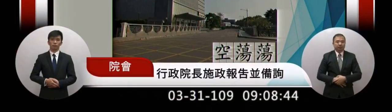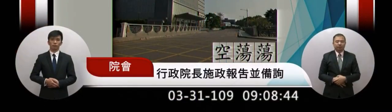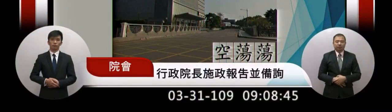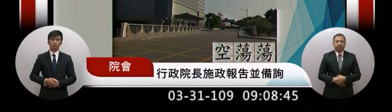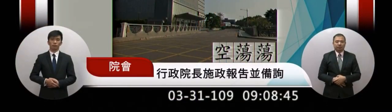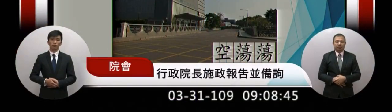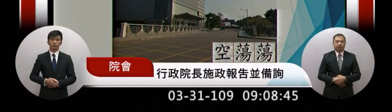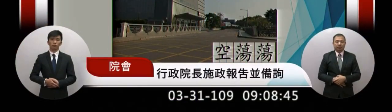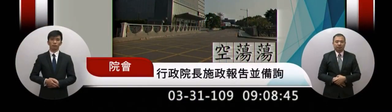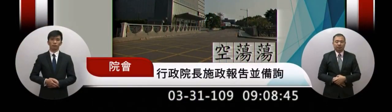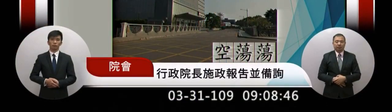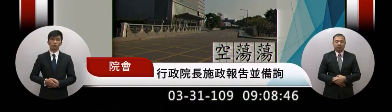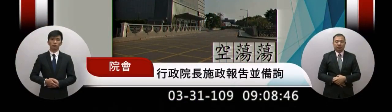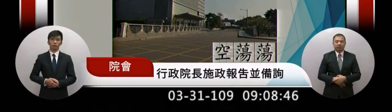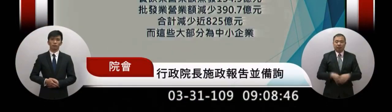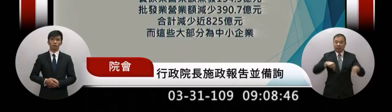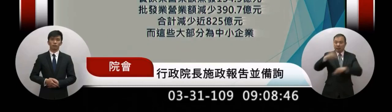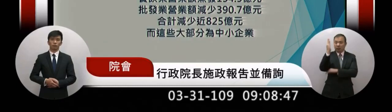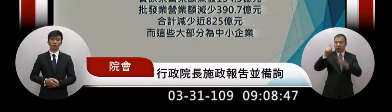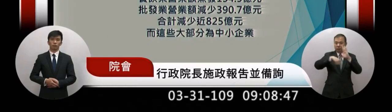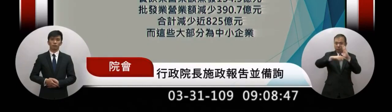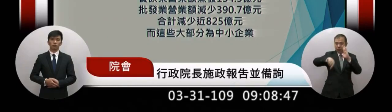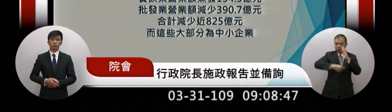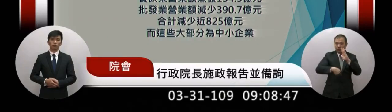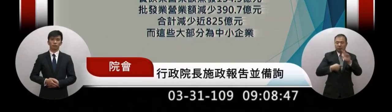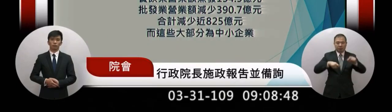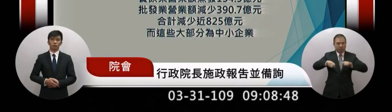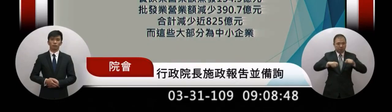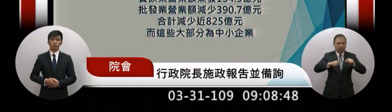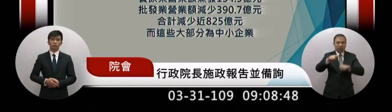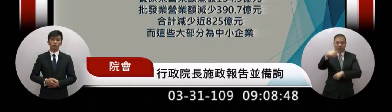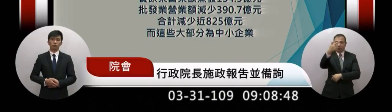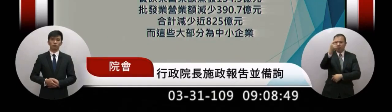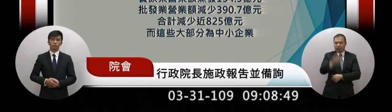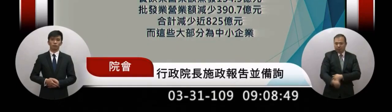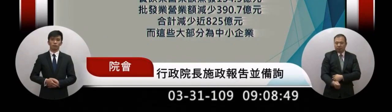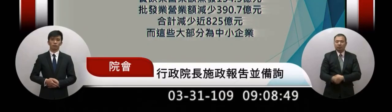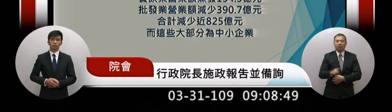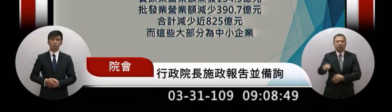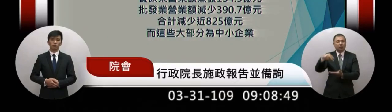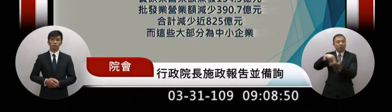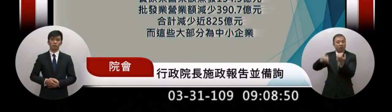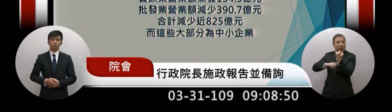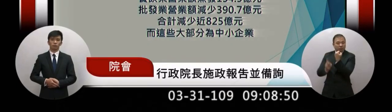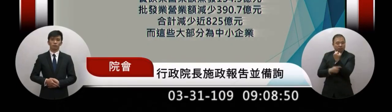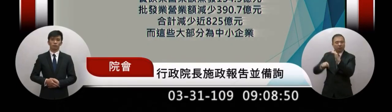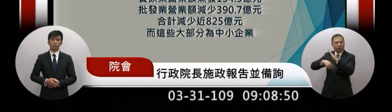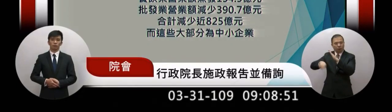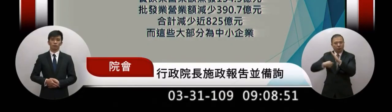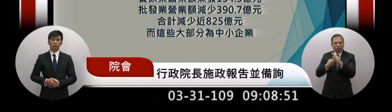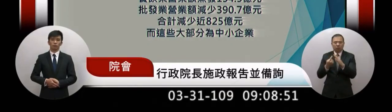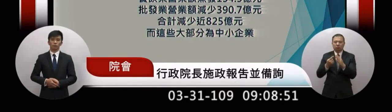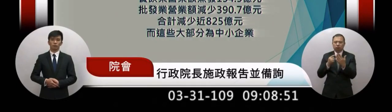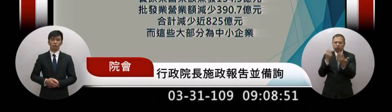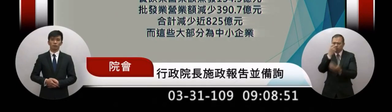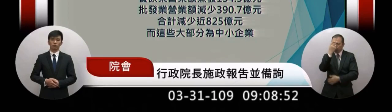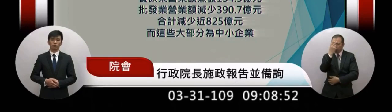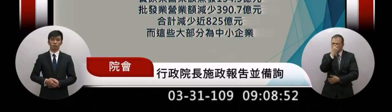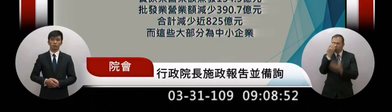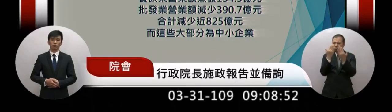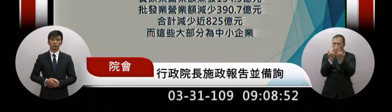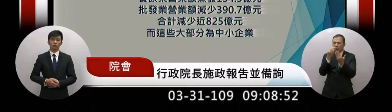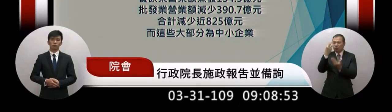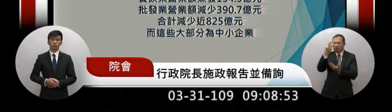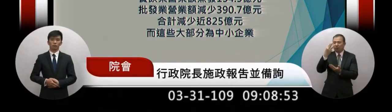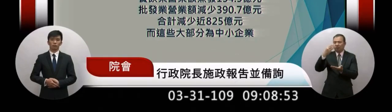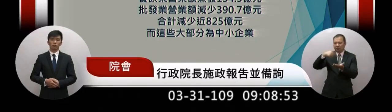来的防疫专案的经费600亿嘛，那么经过立法院我们也三读通过，那么总统也